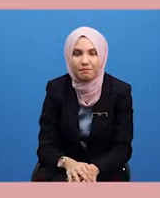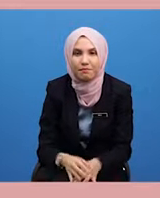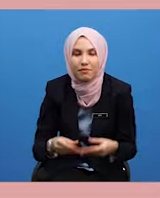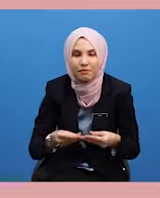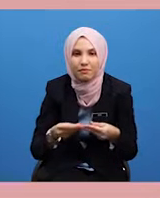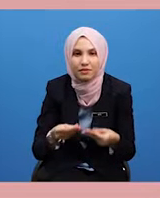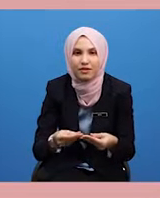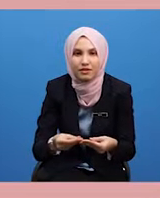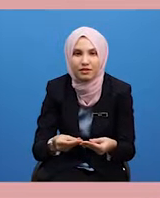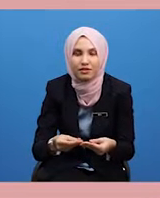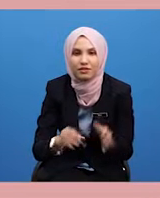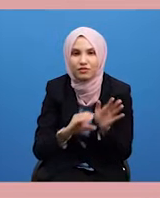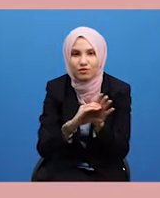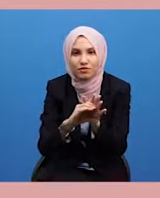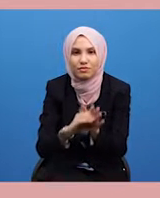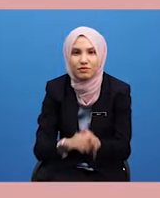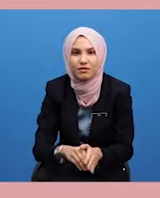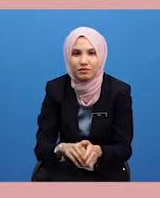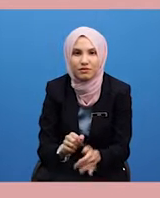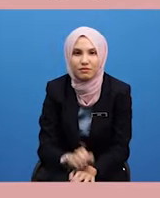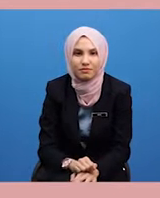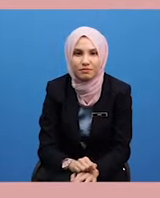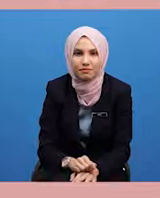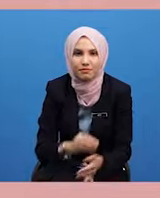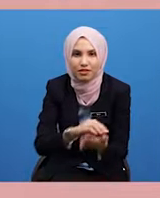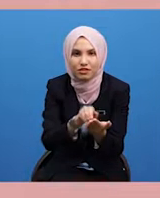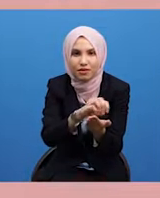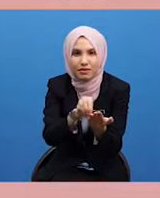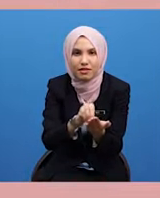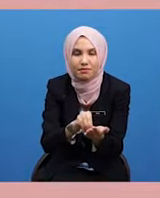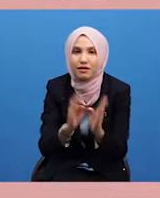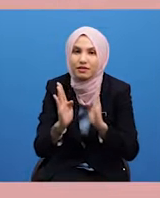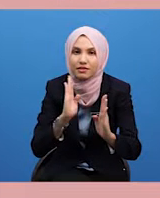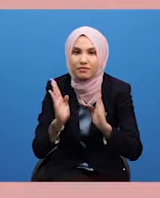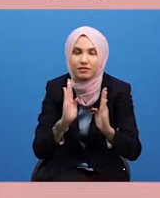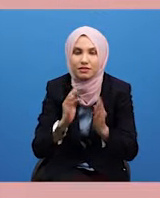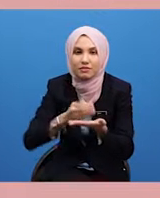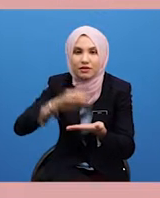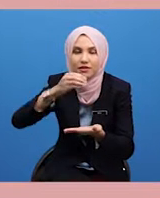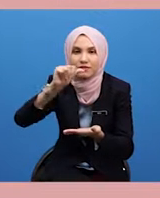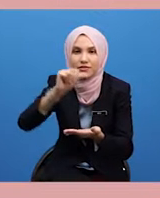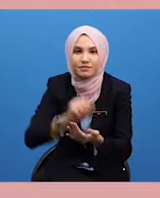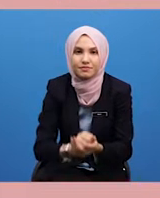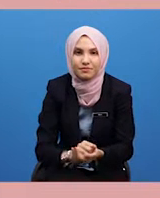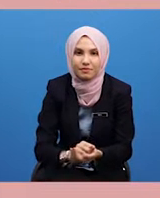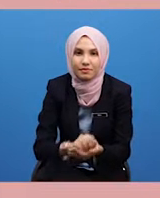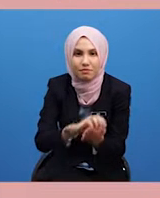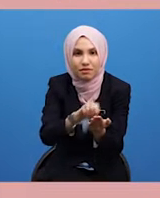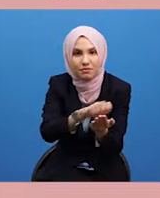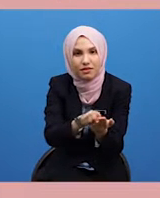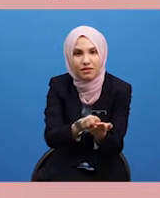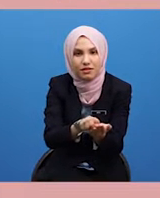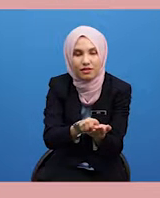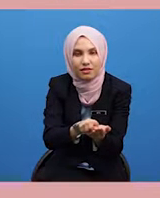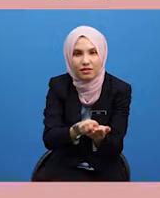perkembangan biji benih ini? Mari kita bincangkan. Bagi bekas A, biji benih itu